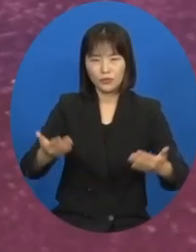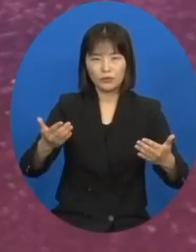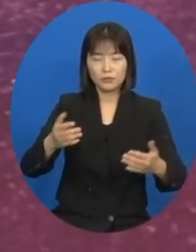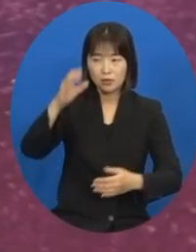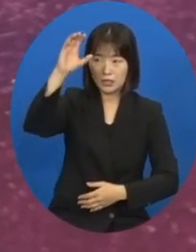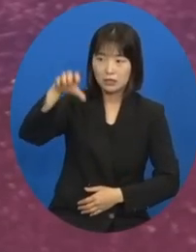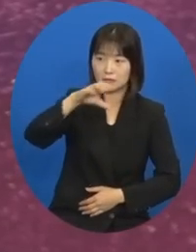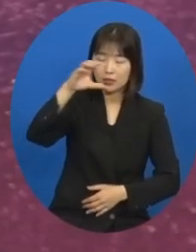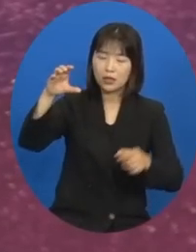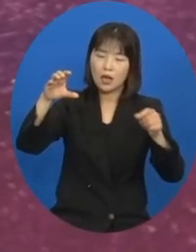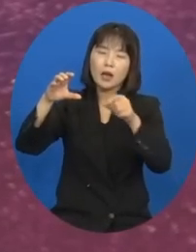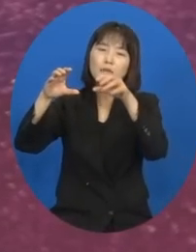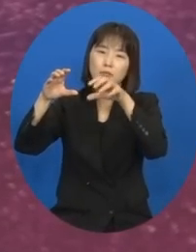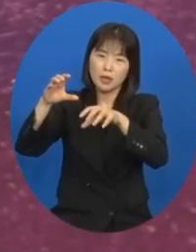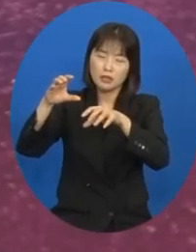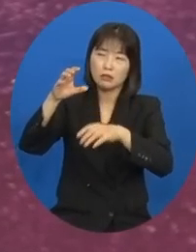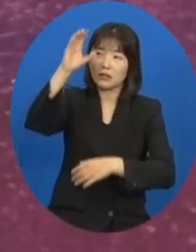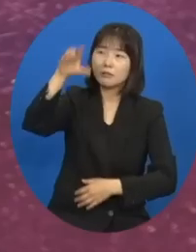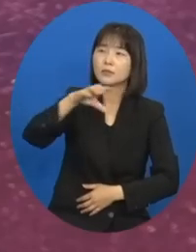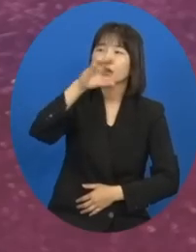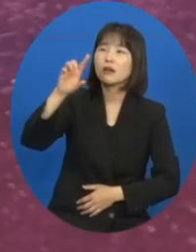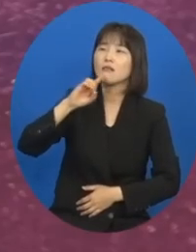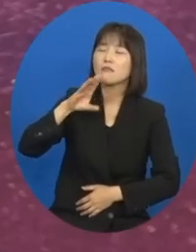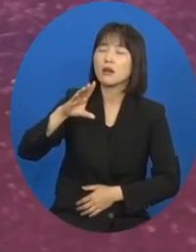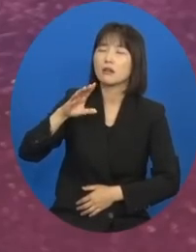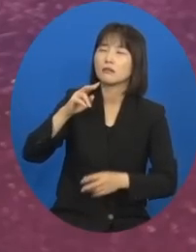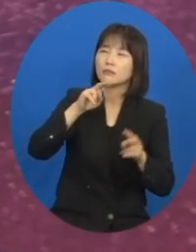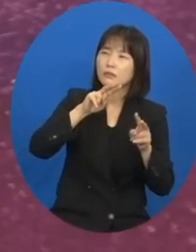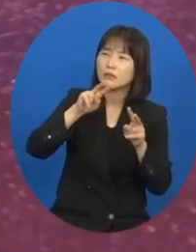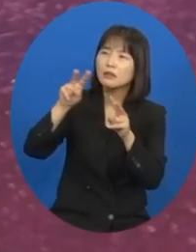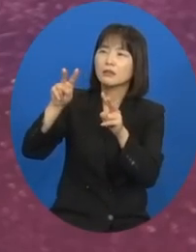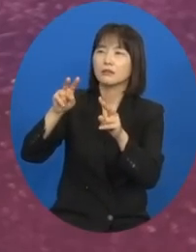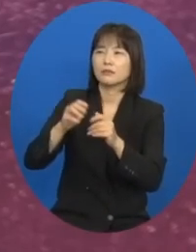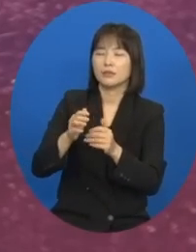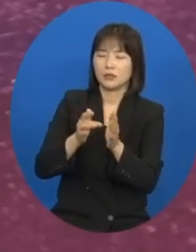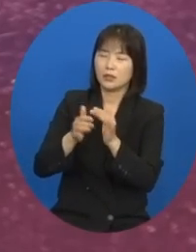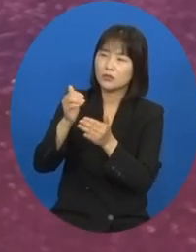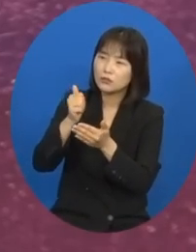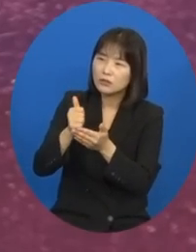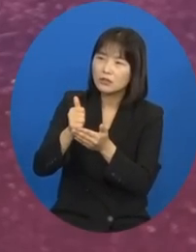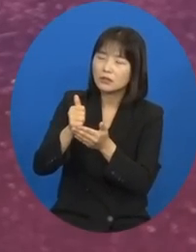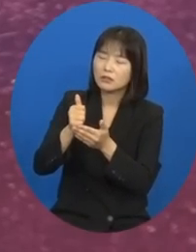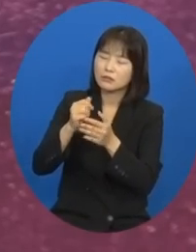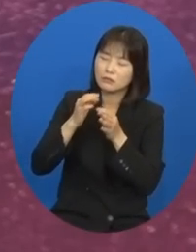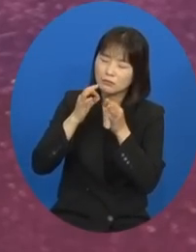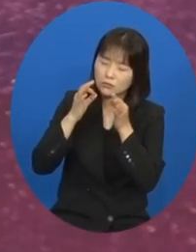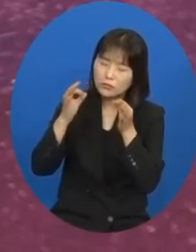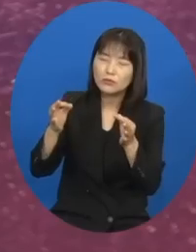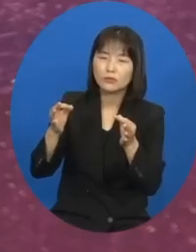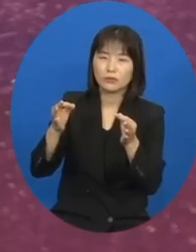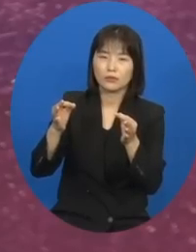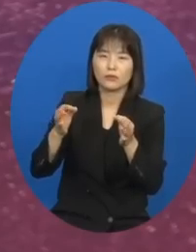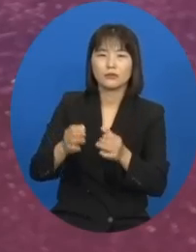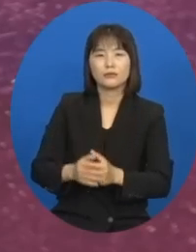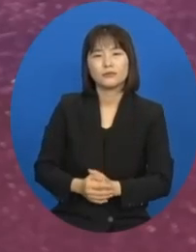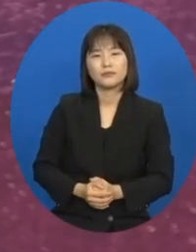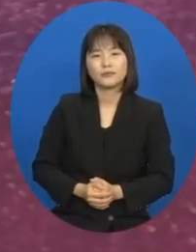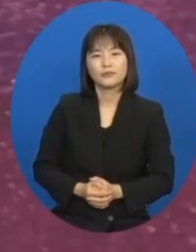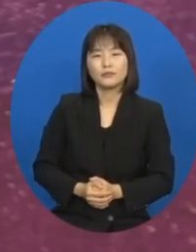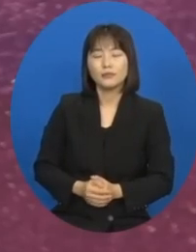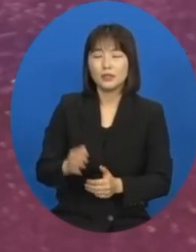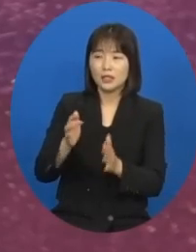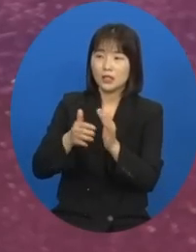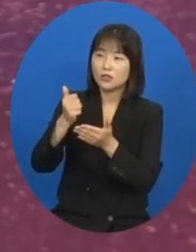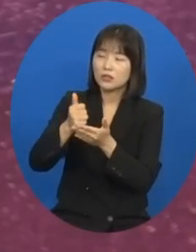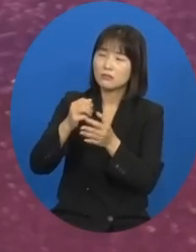앞에 나오셔서 그냥 십자가만 바라보는 거예요 예수님 예수님 부르고 그런데 그렇게 예수님